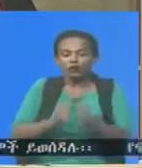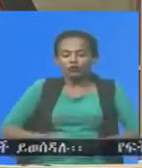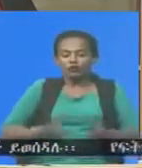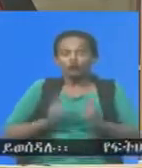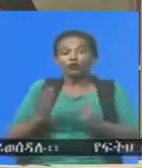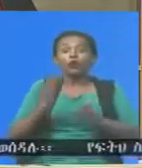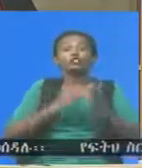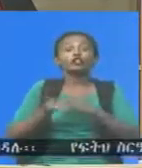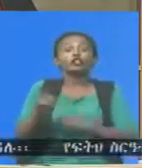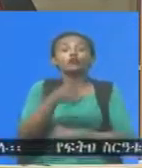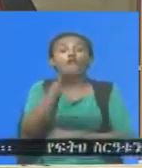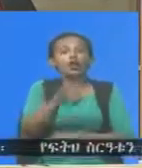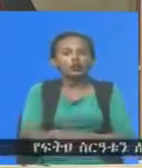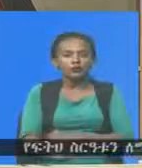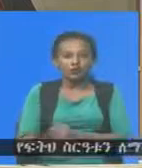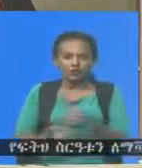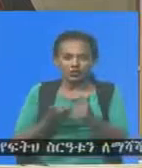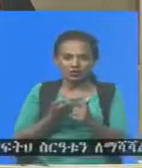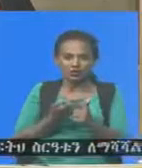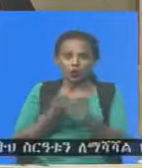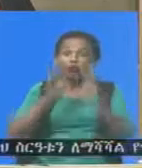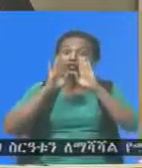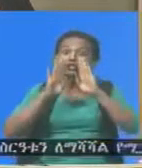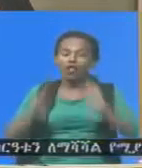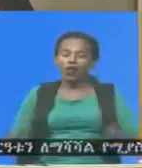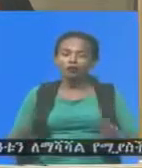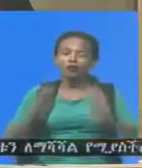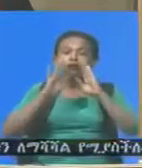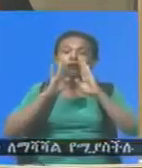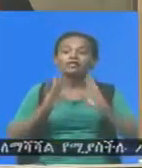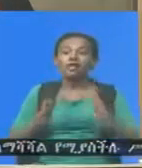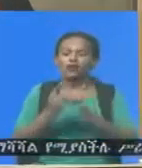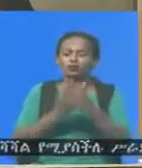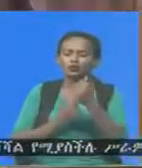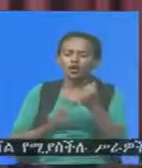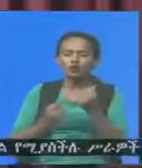አለበት። ሁለተኛው ሰላም በሰላም ብቻ ነው የሚገኘው።